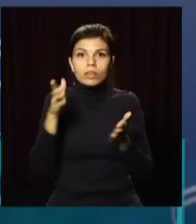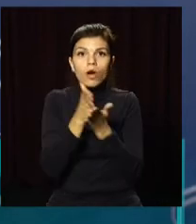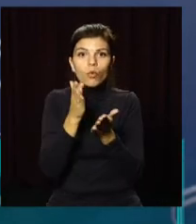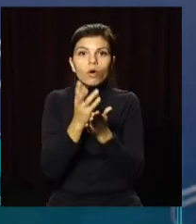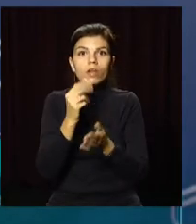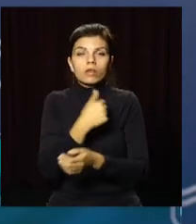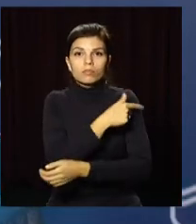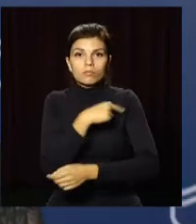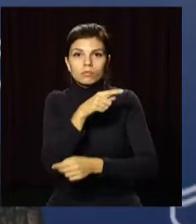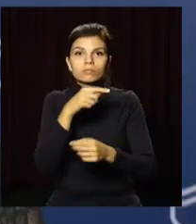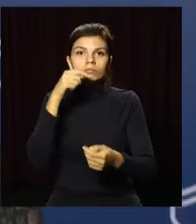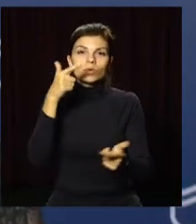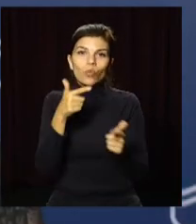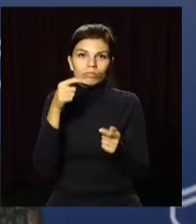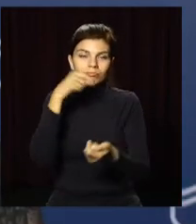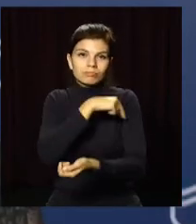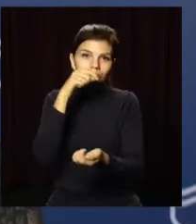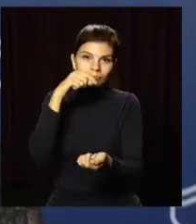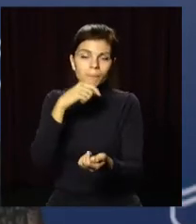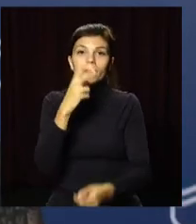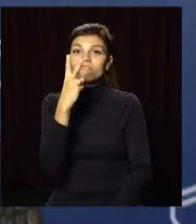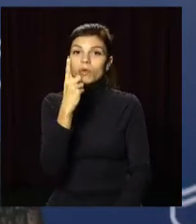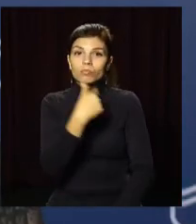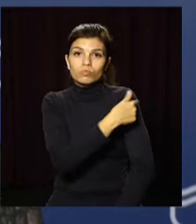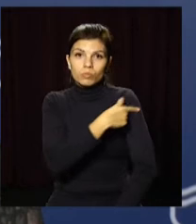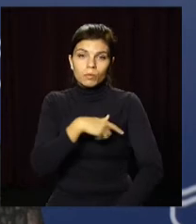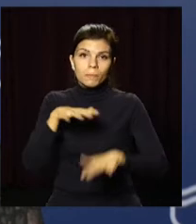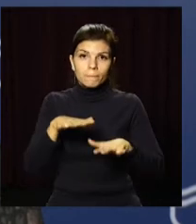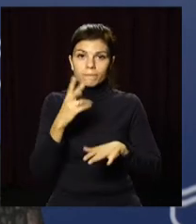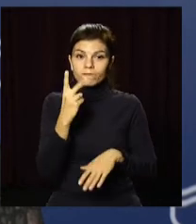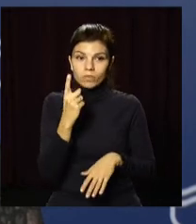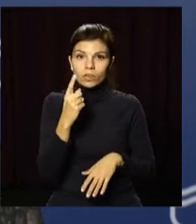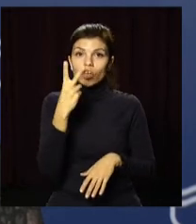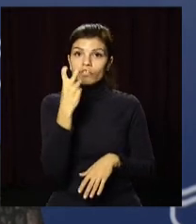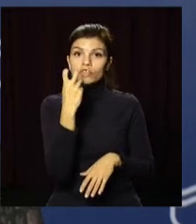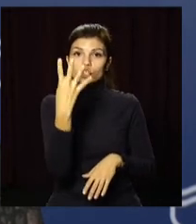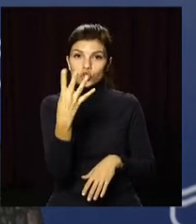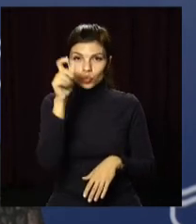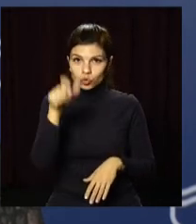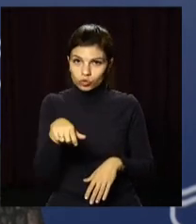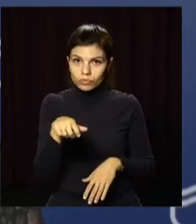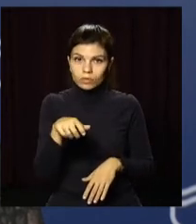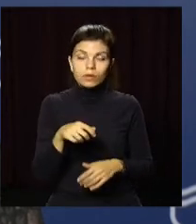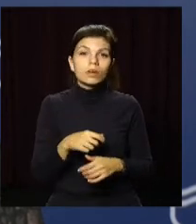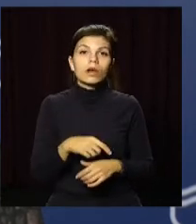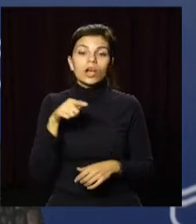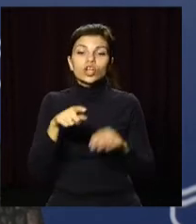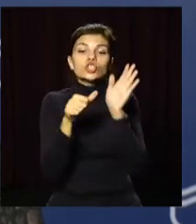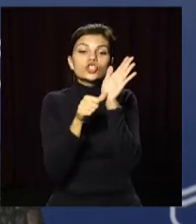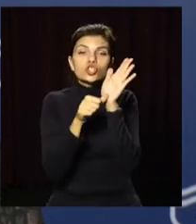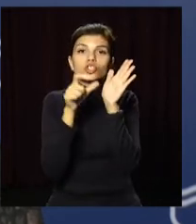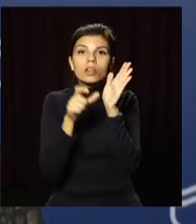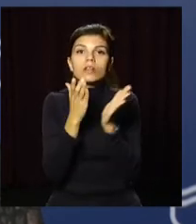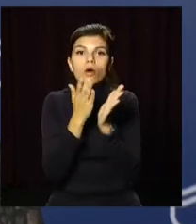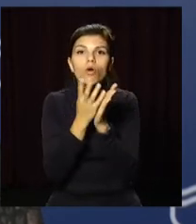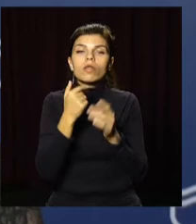на амбулаторному лікуванні. В 21-й клінічній міській лікарні перебуває 204 пацієнтів. З них 6 пацієнтів